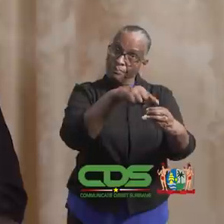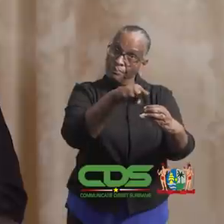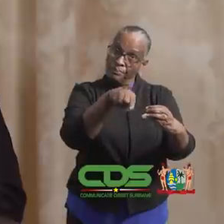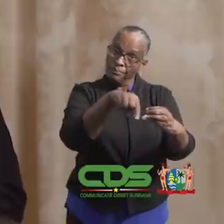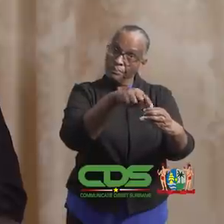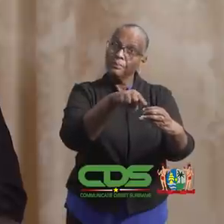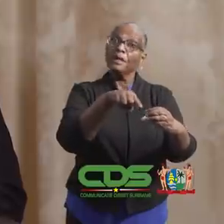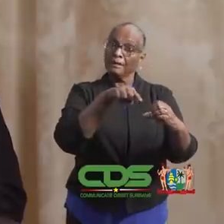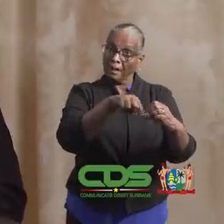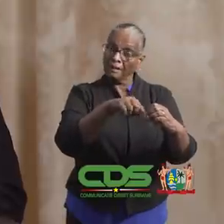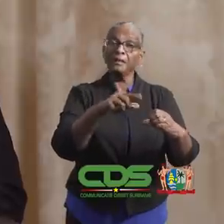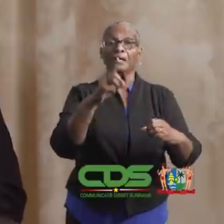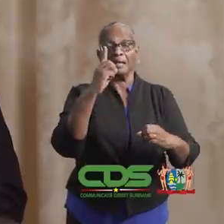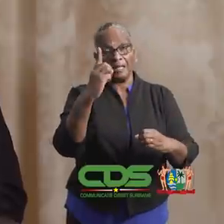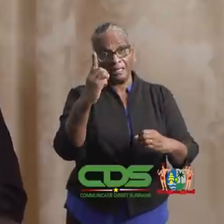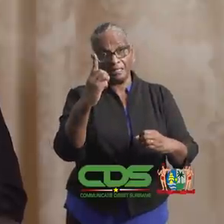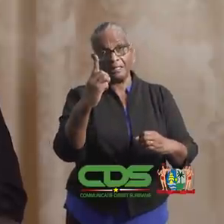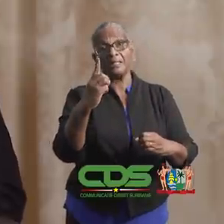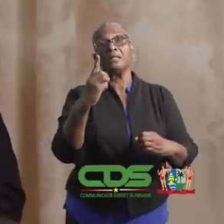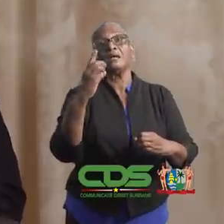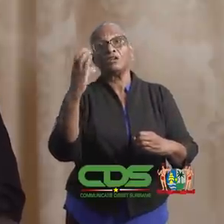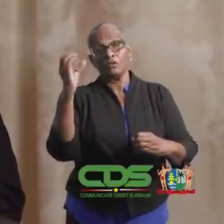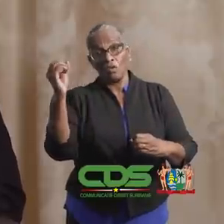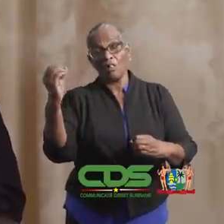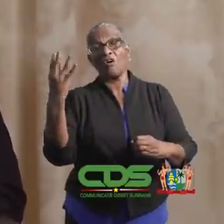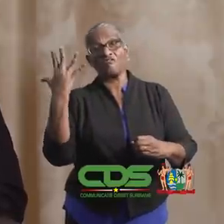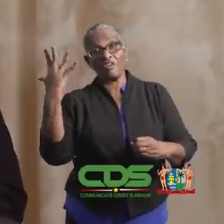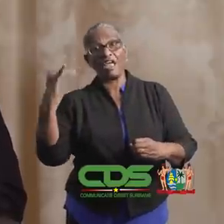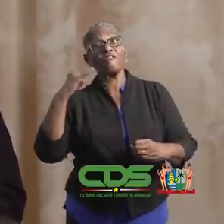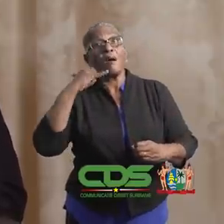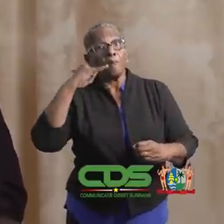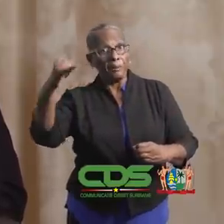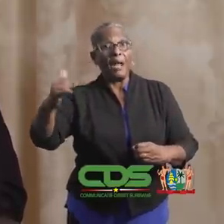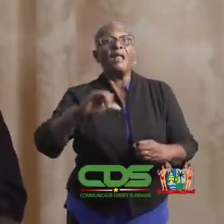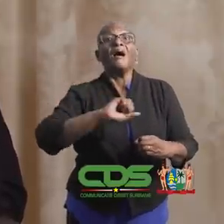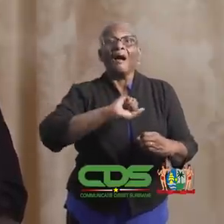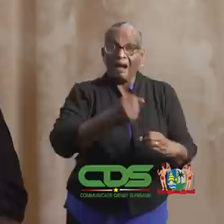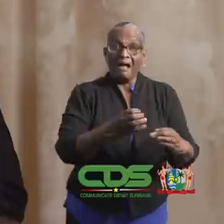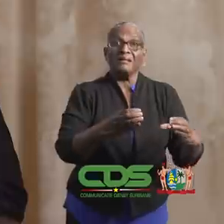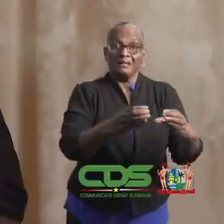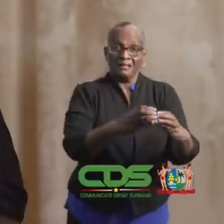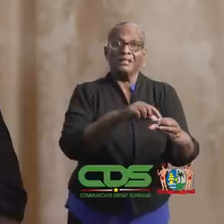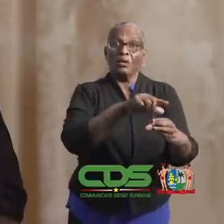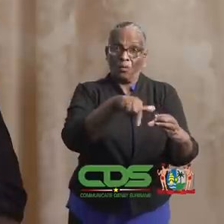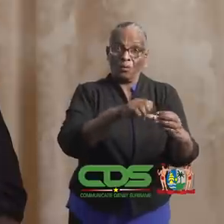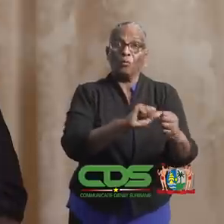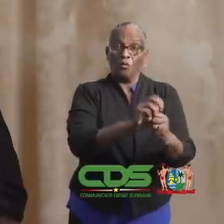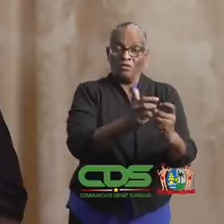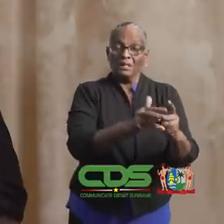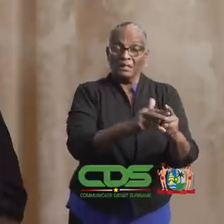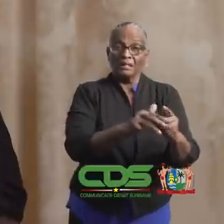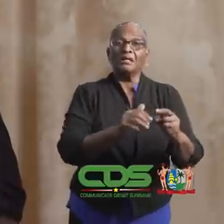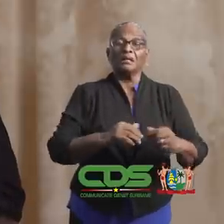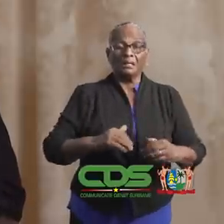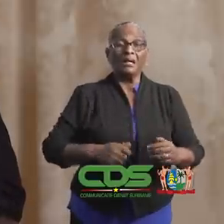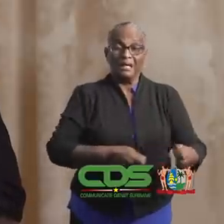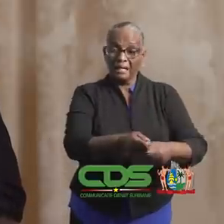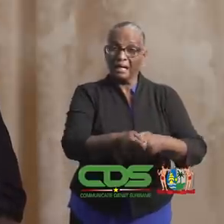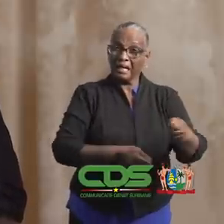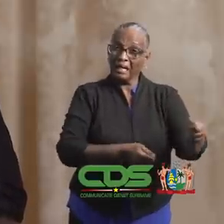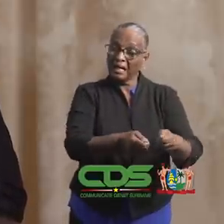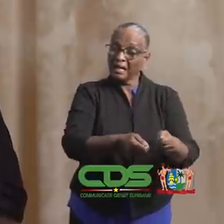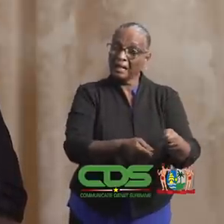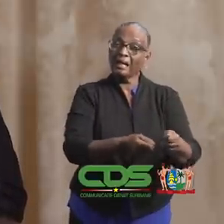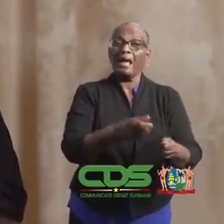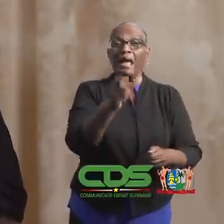te bereiken op het nummer 105. Het Hoogste College van Staat, de regering